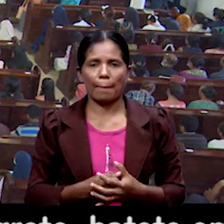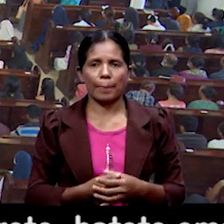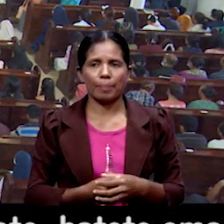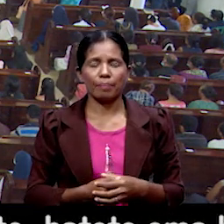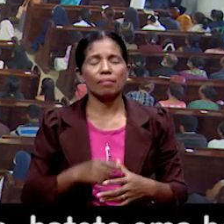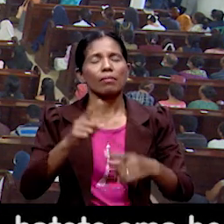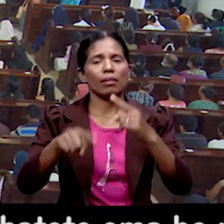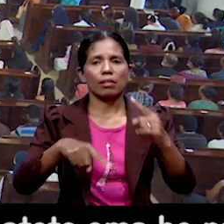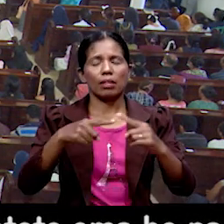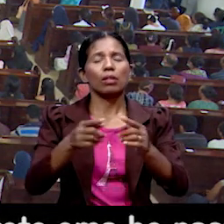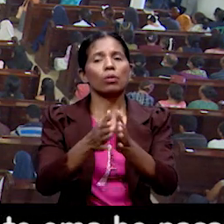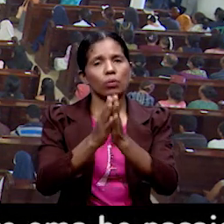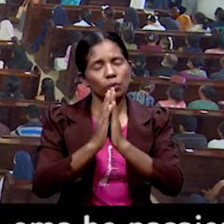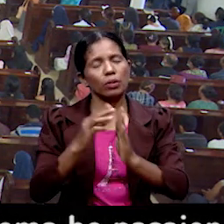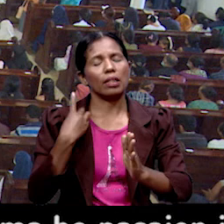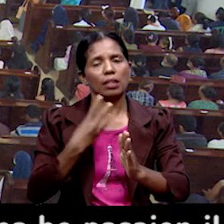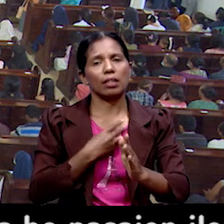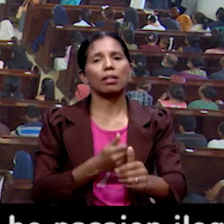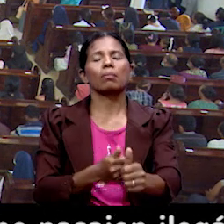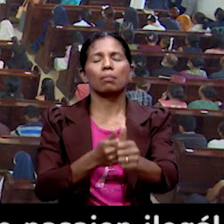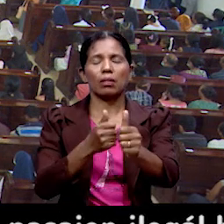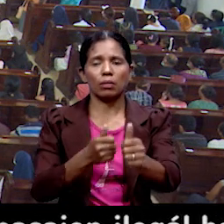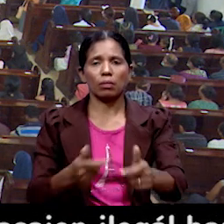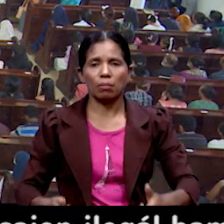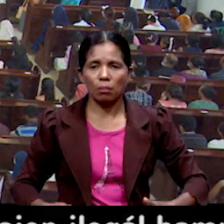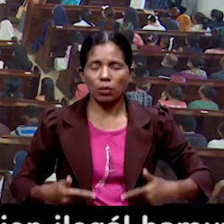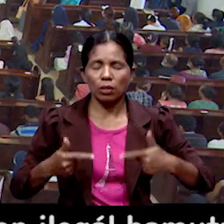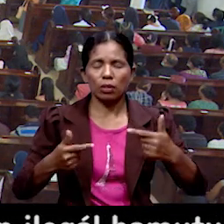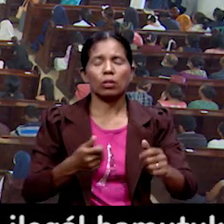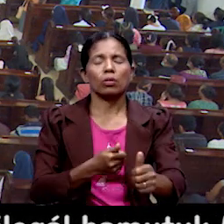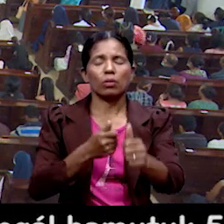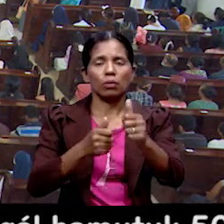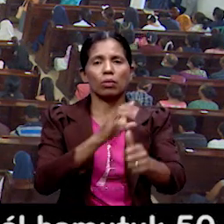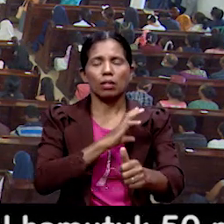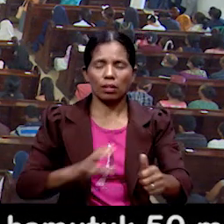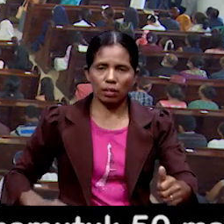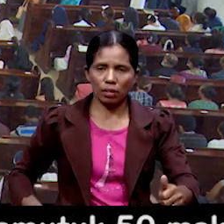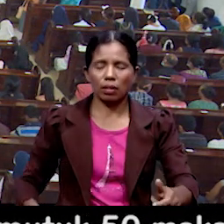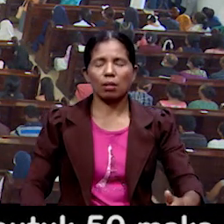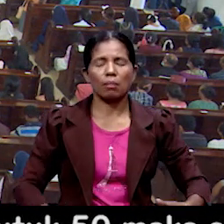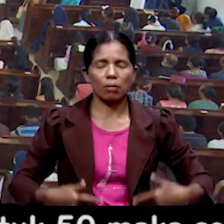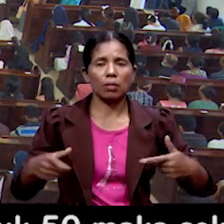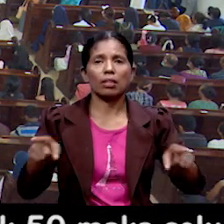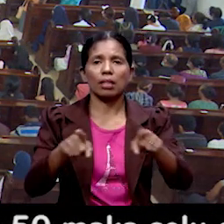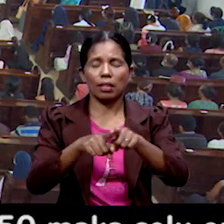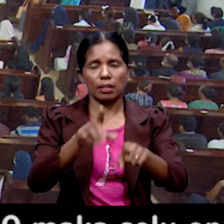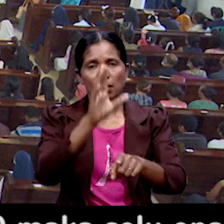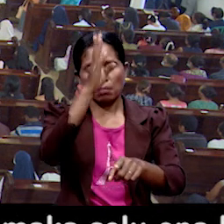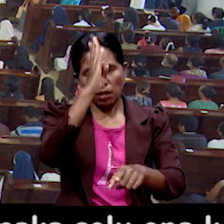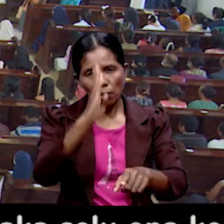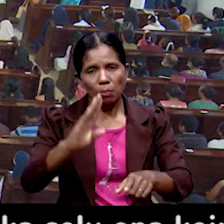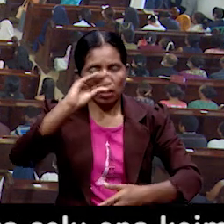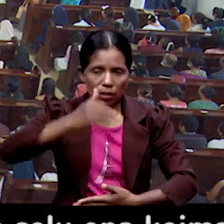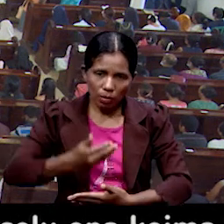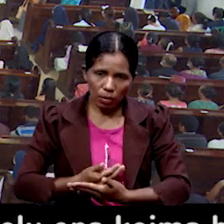Wai hira izizi ita tu moris tuir Kristu besikliutan. Moris dune maromak nudar maromak nia oan. No buka